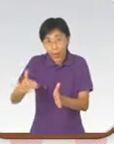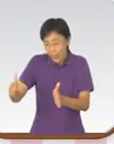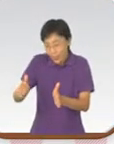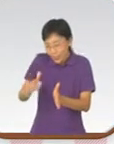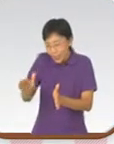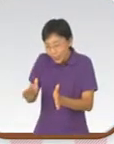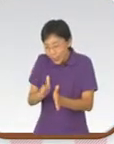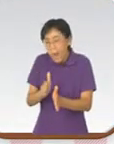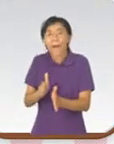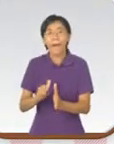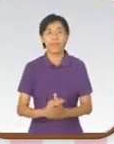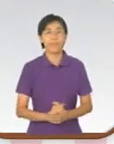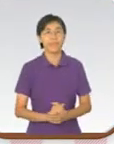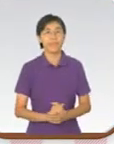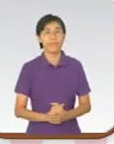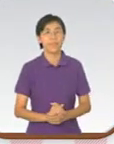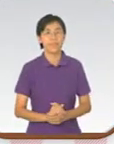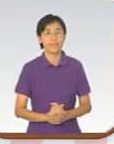ามัน